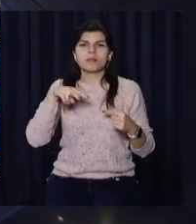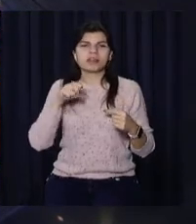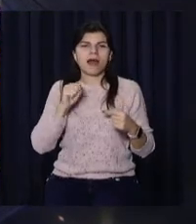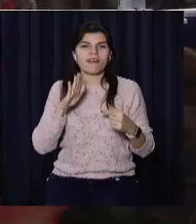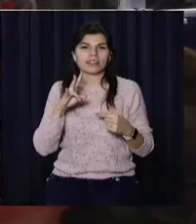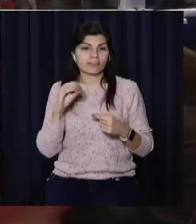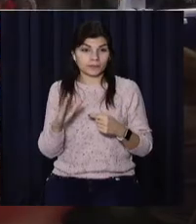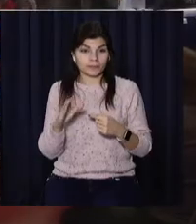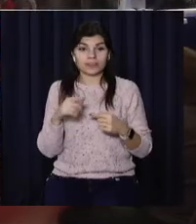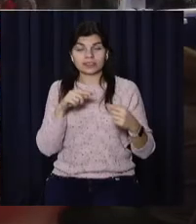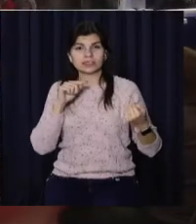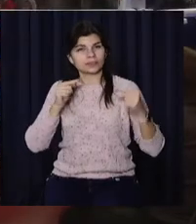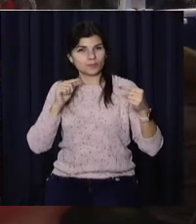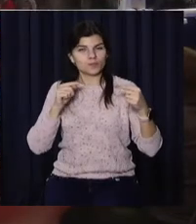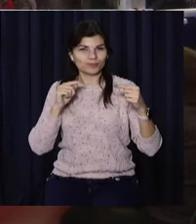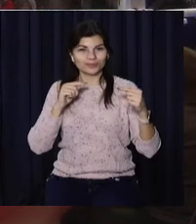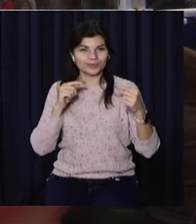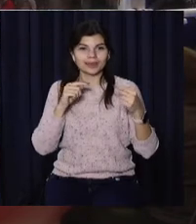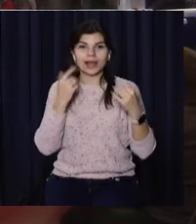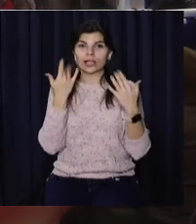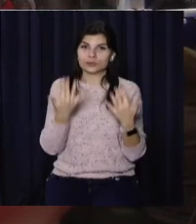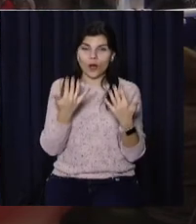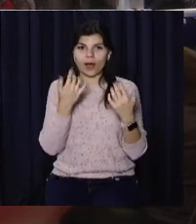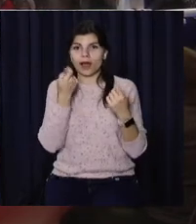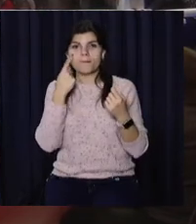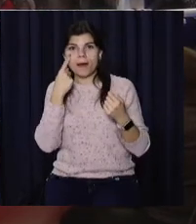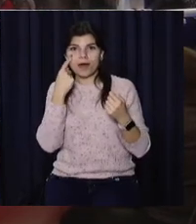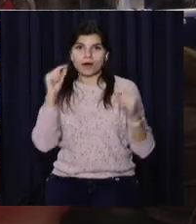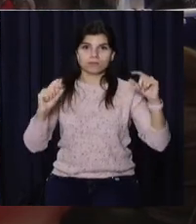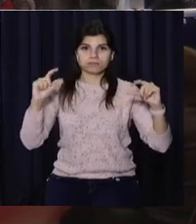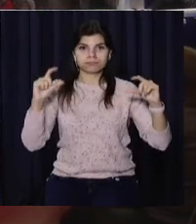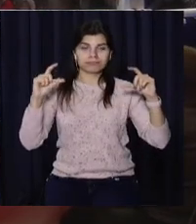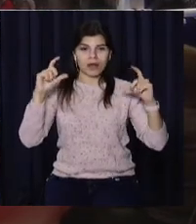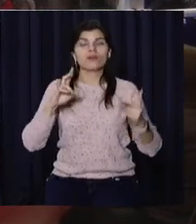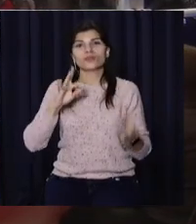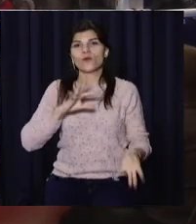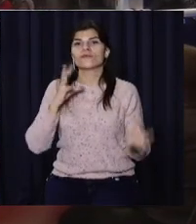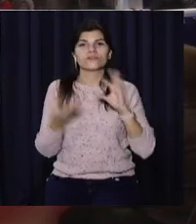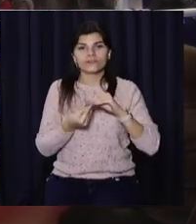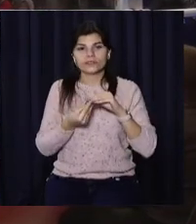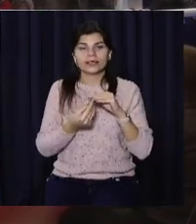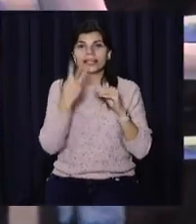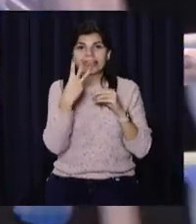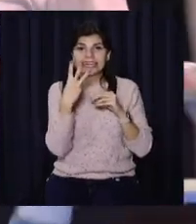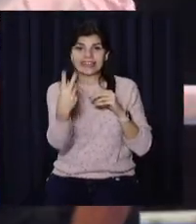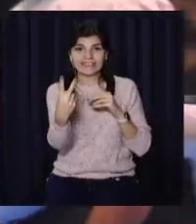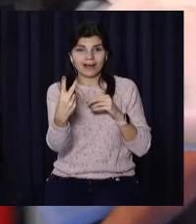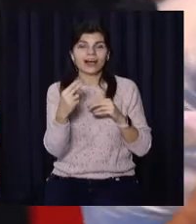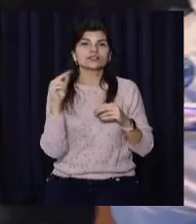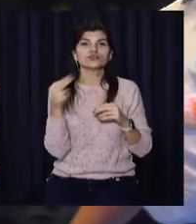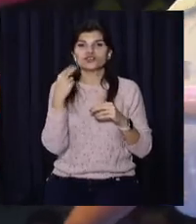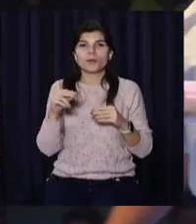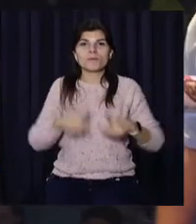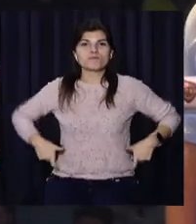Горішніх Плавнів. Протягом поєдинку терези кілька разів схилялися в бік кожного зі спортсменів. Але в підсумку рефері із